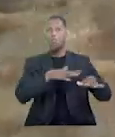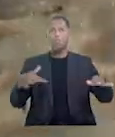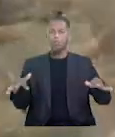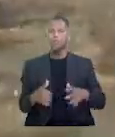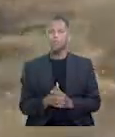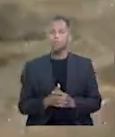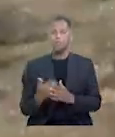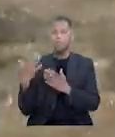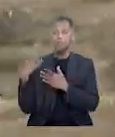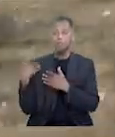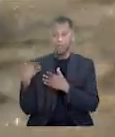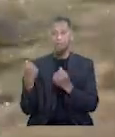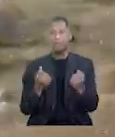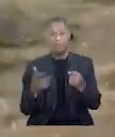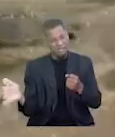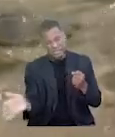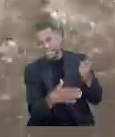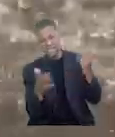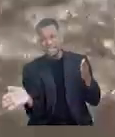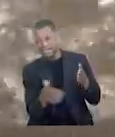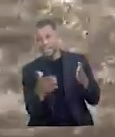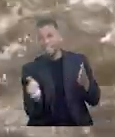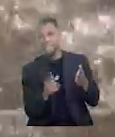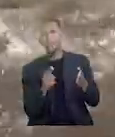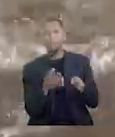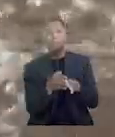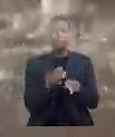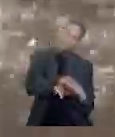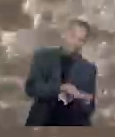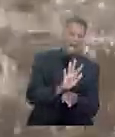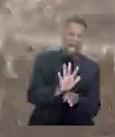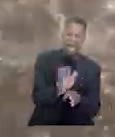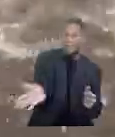bergantian agar tidak terperosok akibat derasnya arus luapan Sungai Pemali.